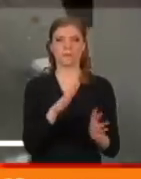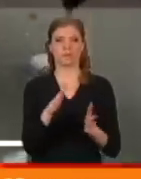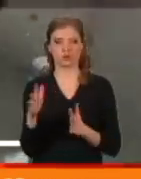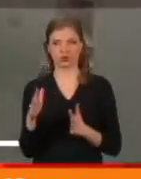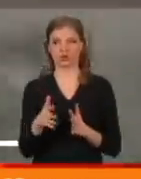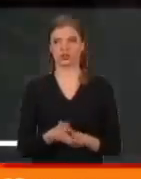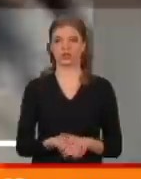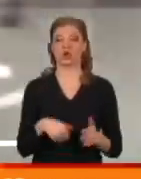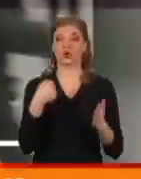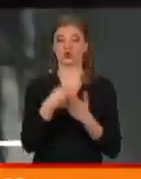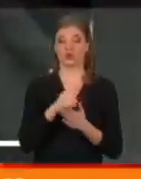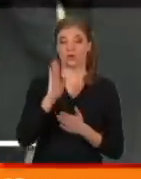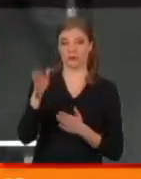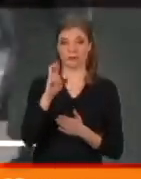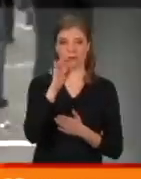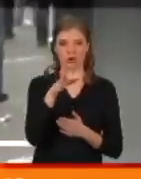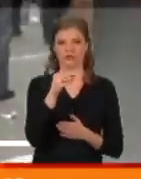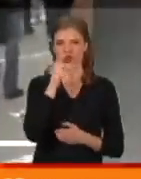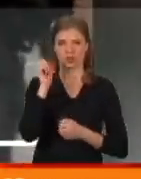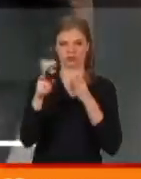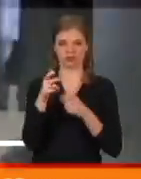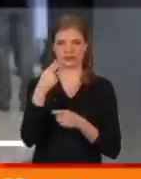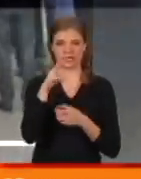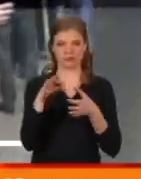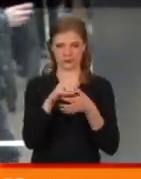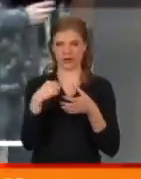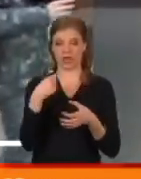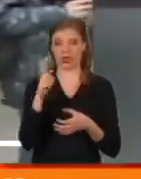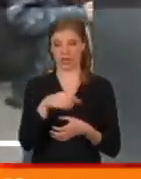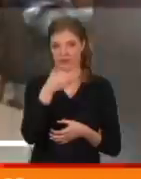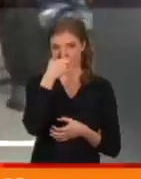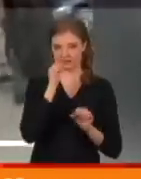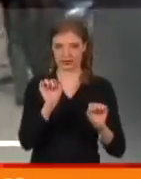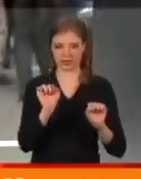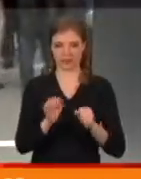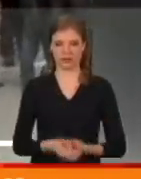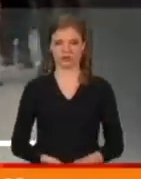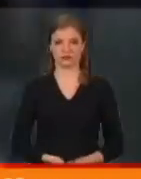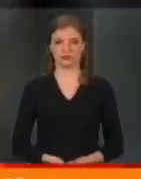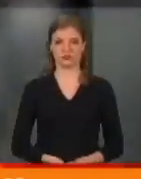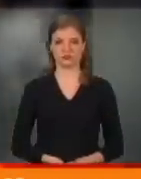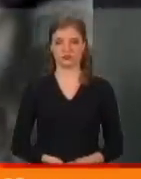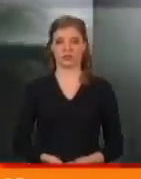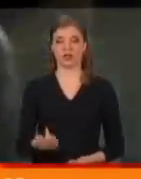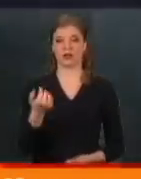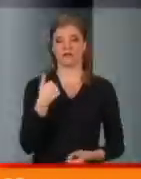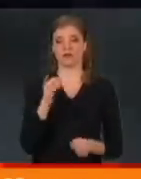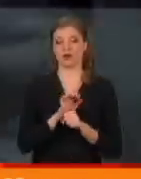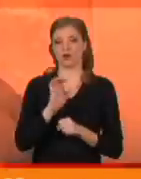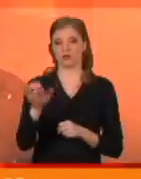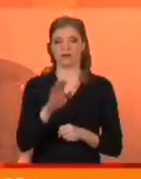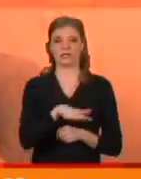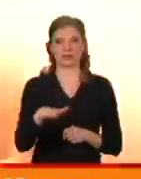В сторону Берку там постійно летять димові шашки, от я от навіть закриваюся. Мы отправили жены и